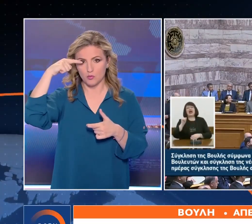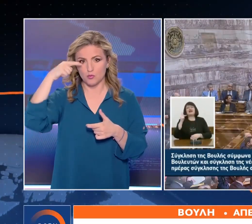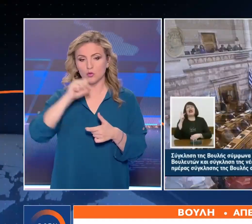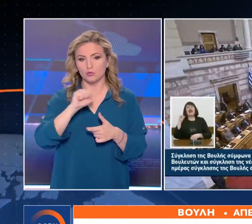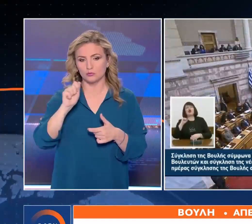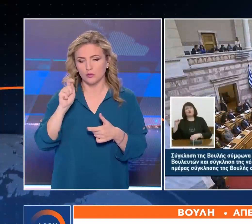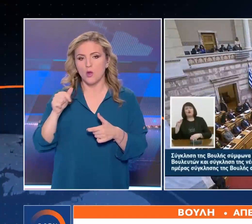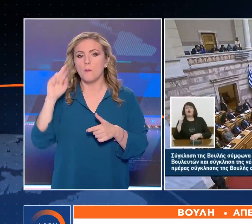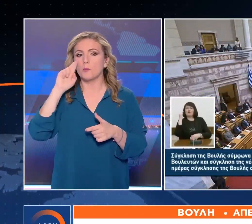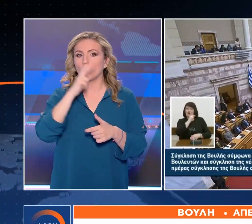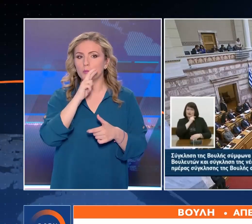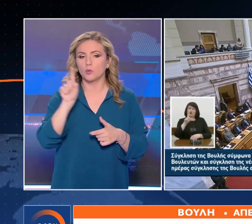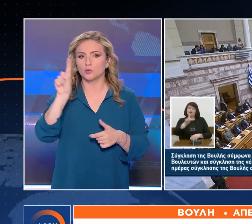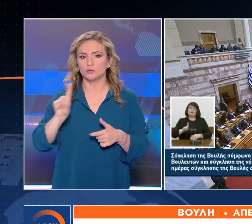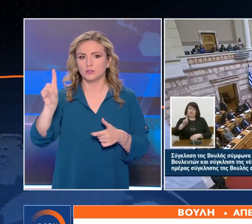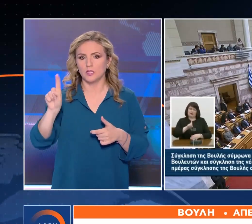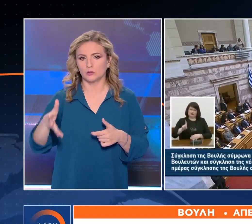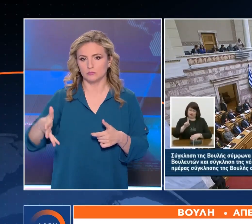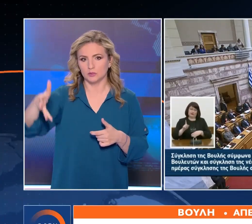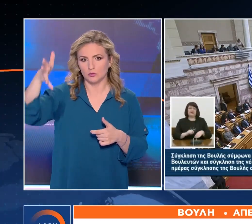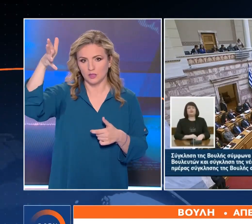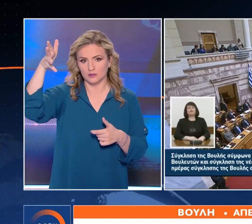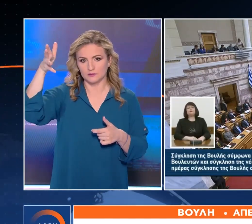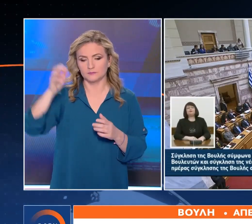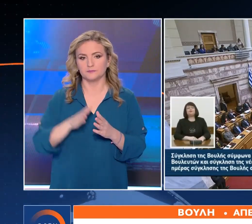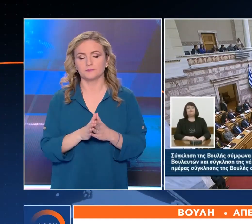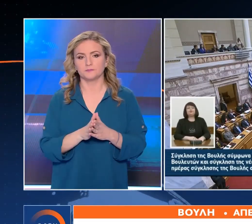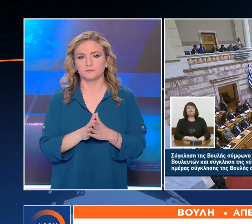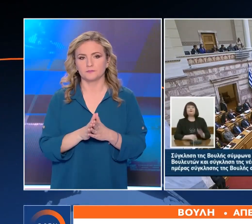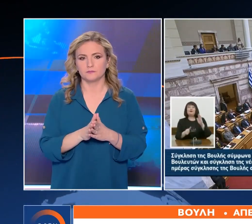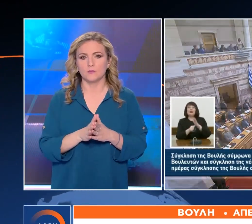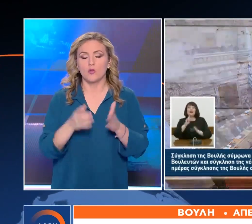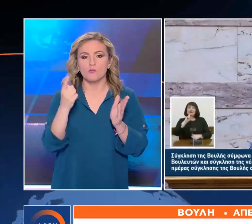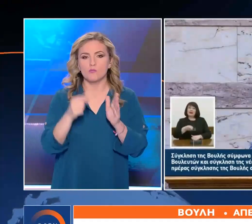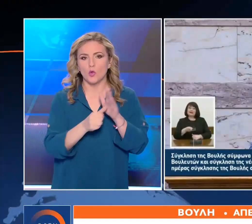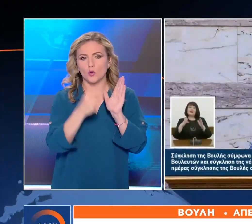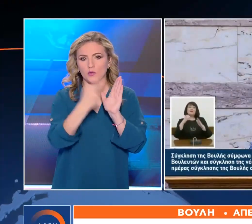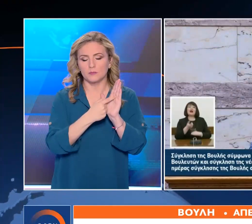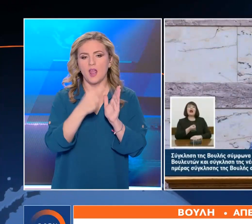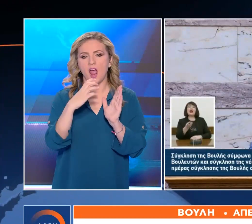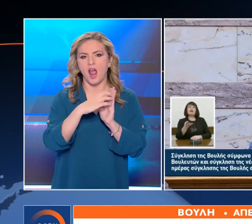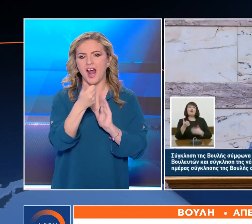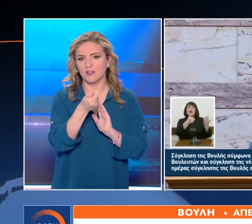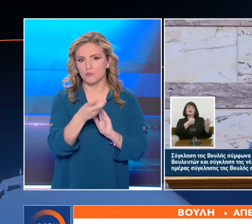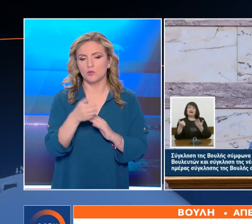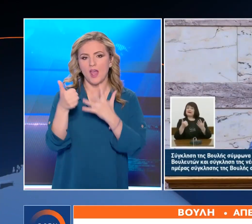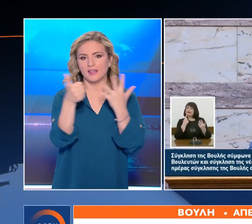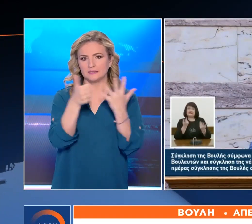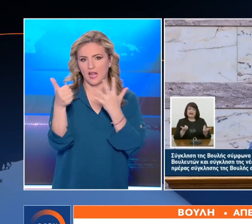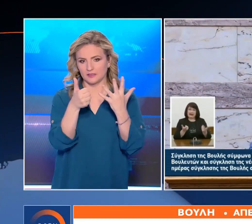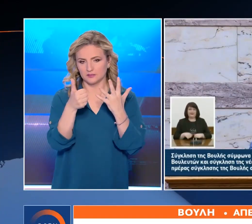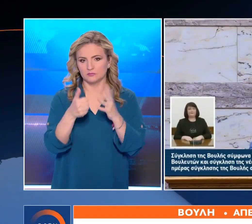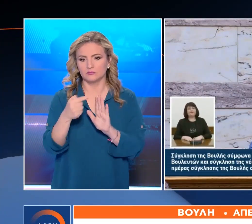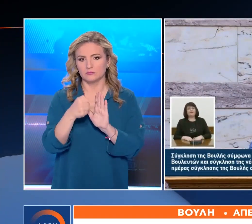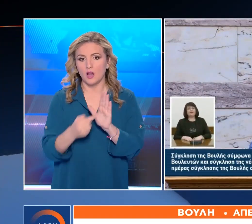ο Πρωθυπουργός Κυριάκος Μητσοτάκης. Προεδρικό διάταγμα υπαριθμών 66.